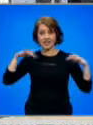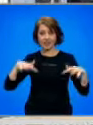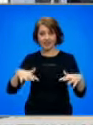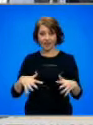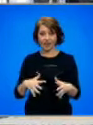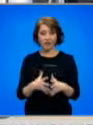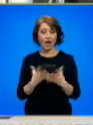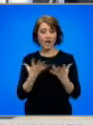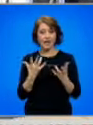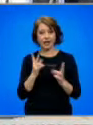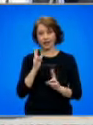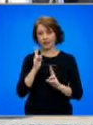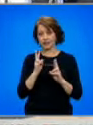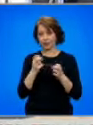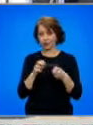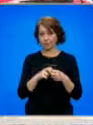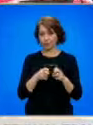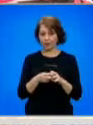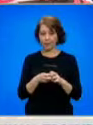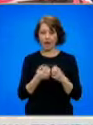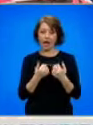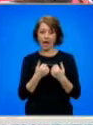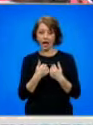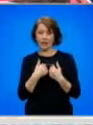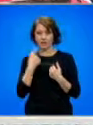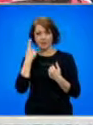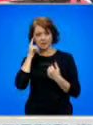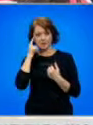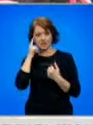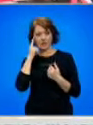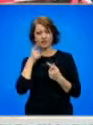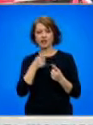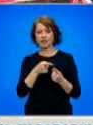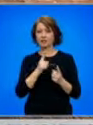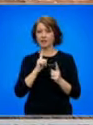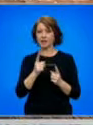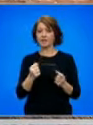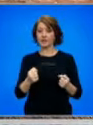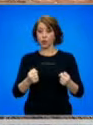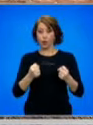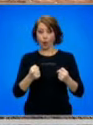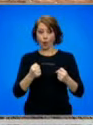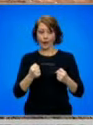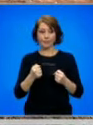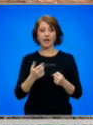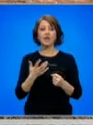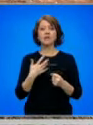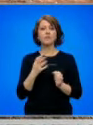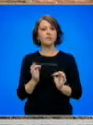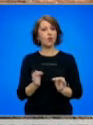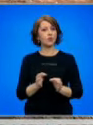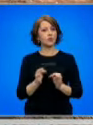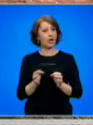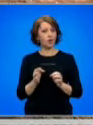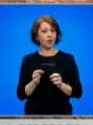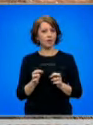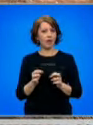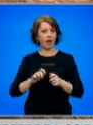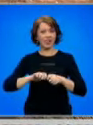да бъде решен проблемът. Аз си мисля, че няма да бъде достатъчно да бъде укрепен само този участък. Има сериозни напуквания